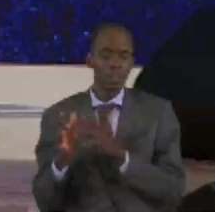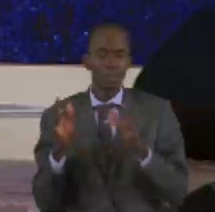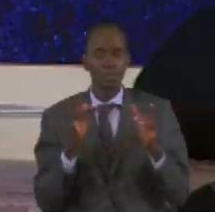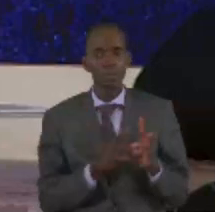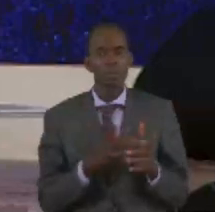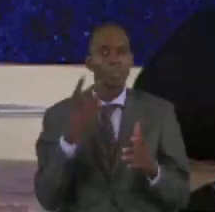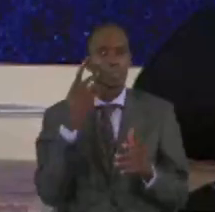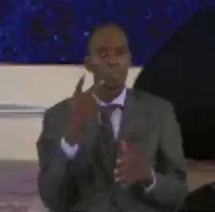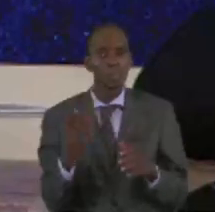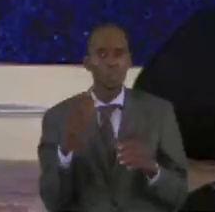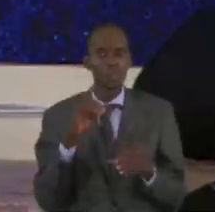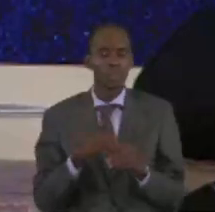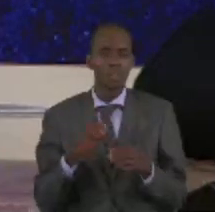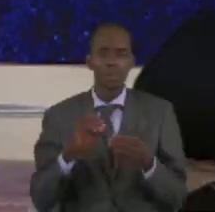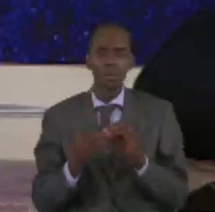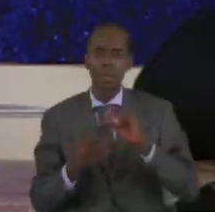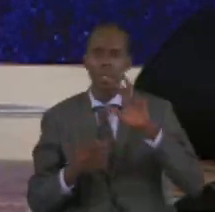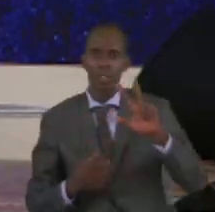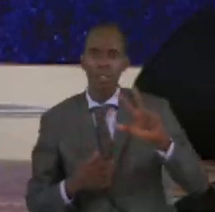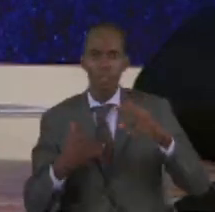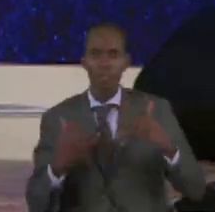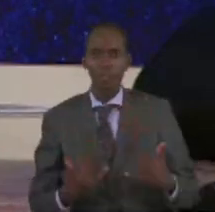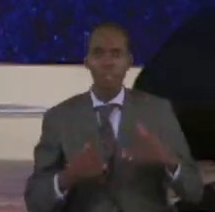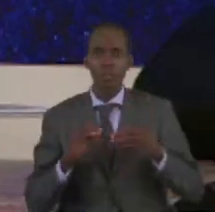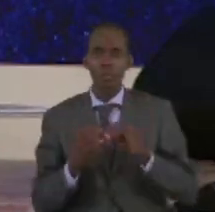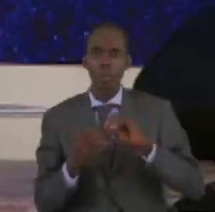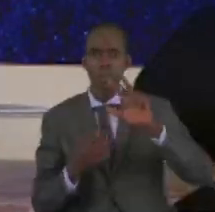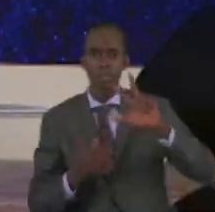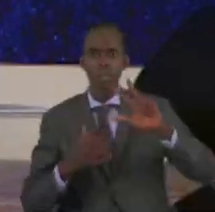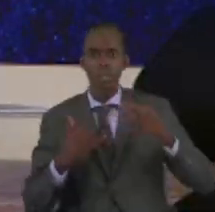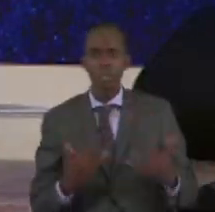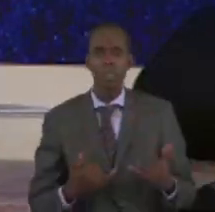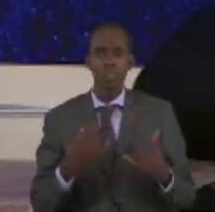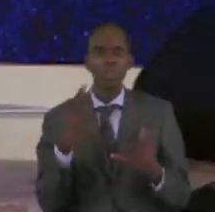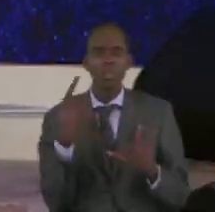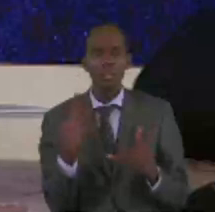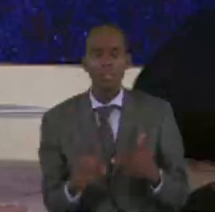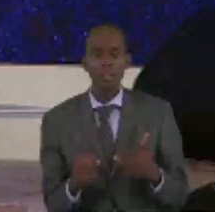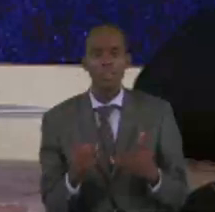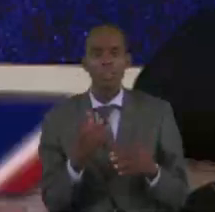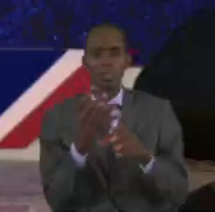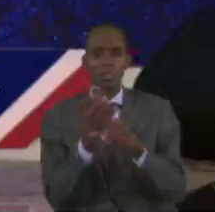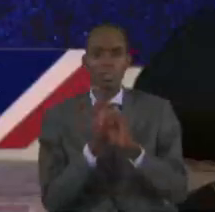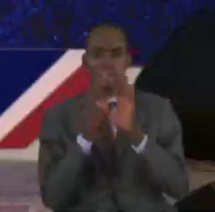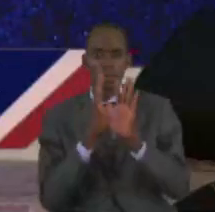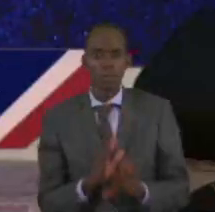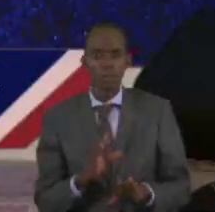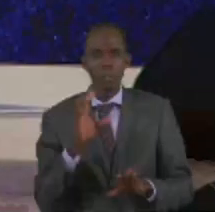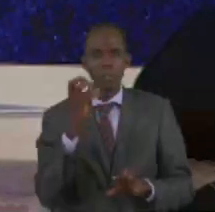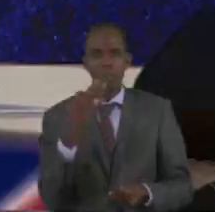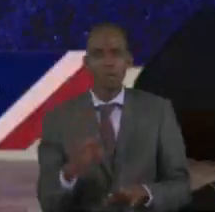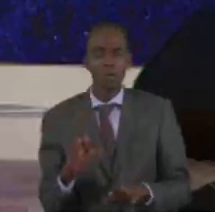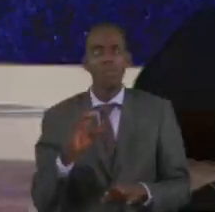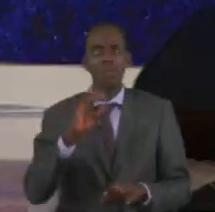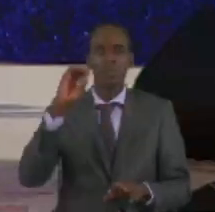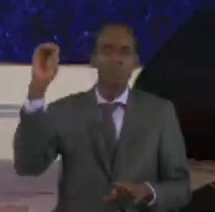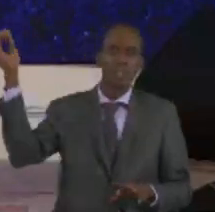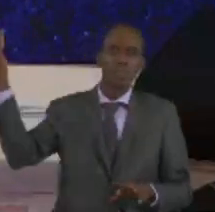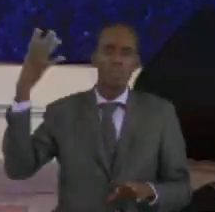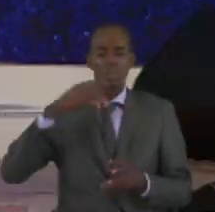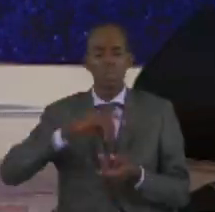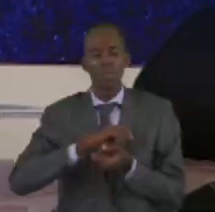Jésus. Nous allons à la troisième partie ici. Les bénéficiaires de la